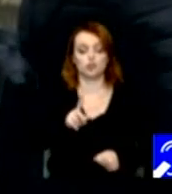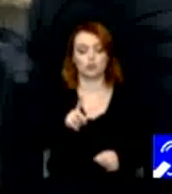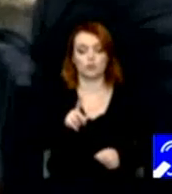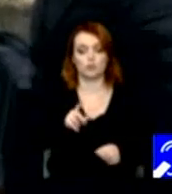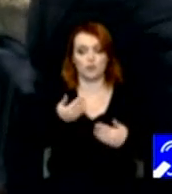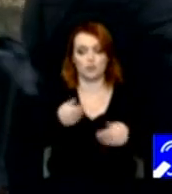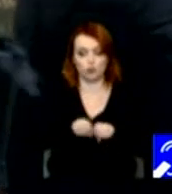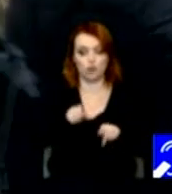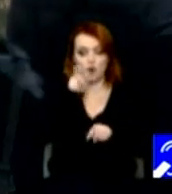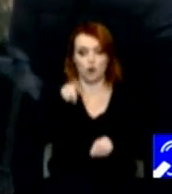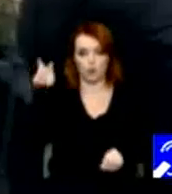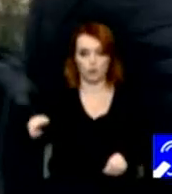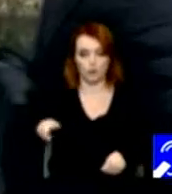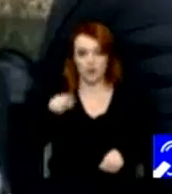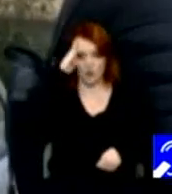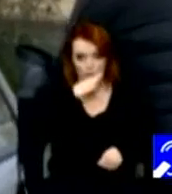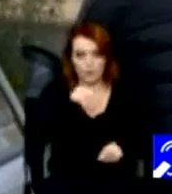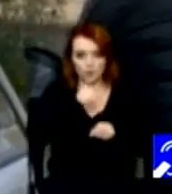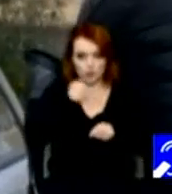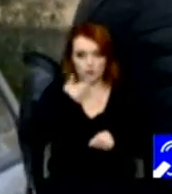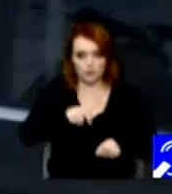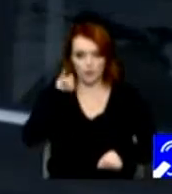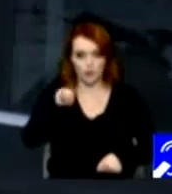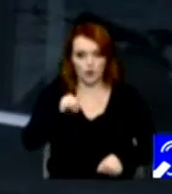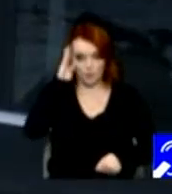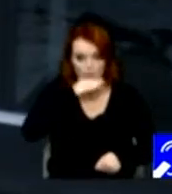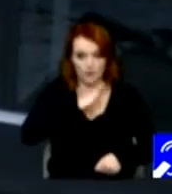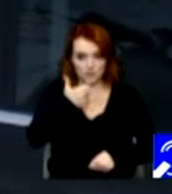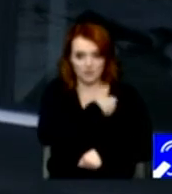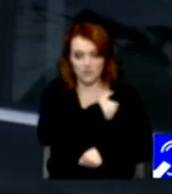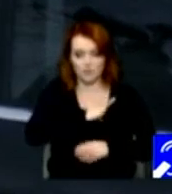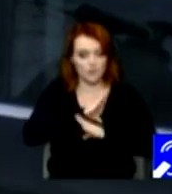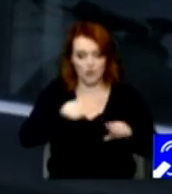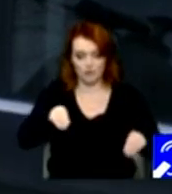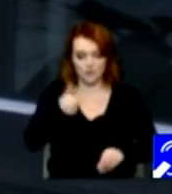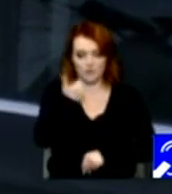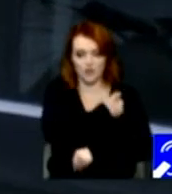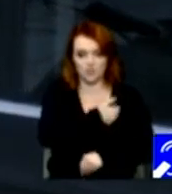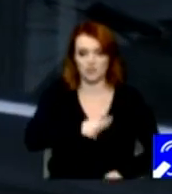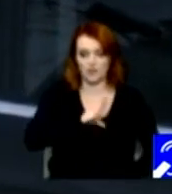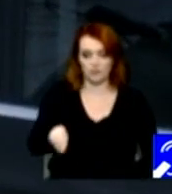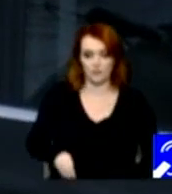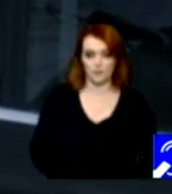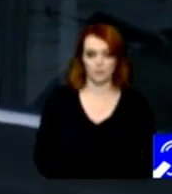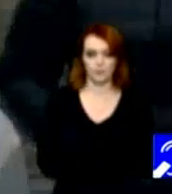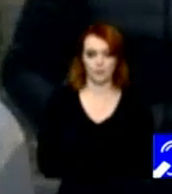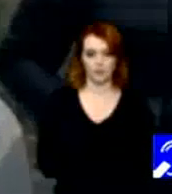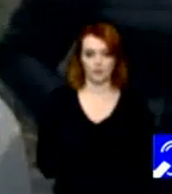extraordinar de este vaccinata nu pot să las dacă nu vine acum